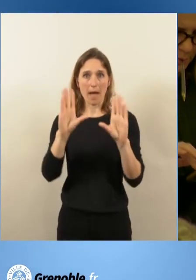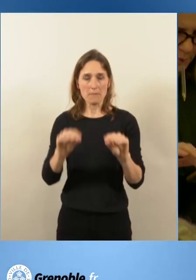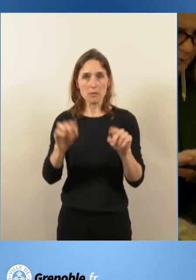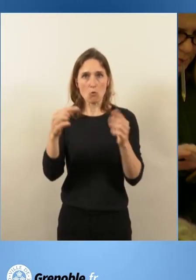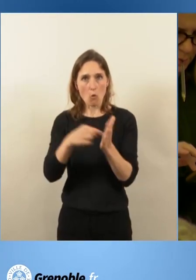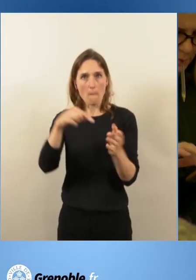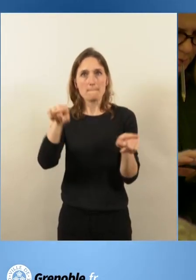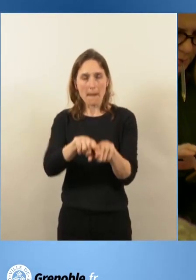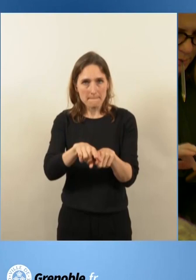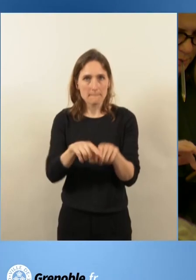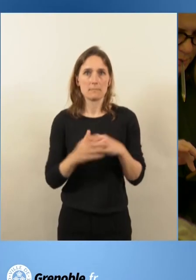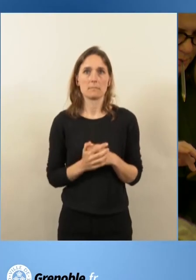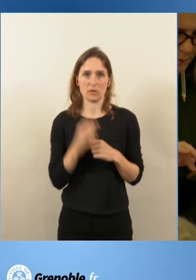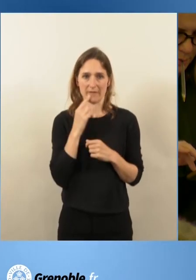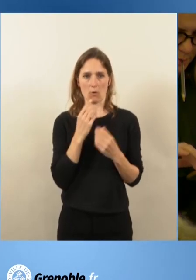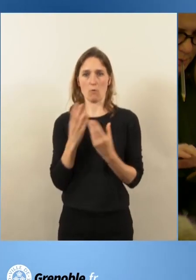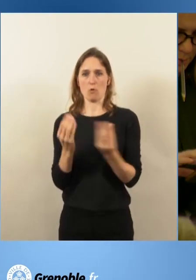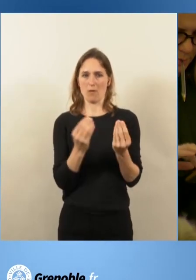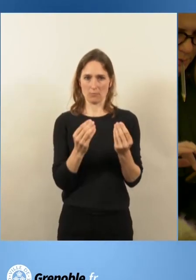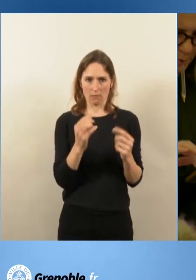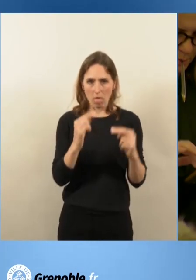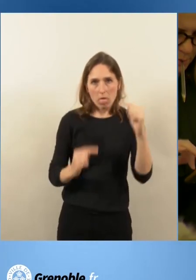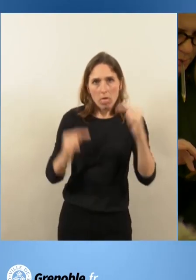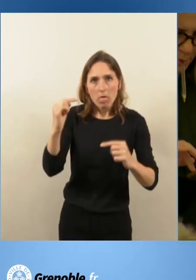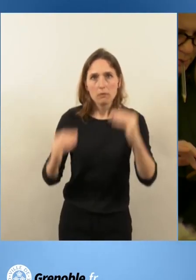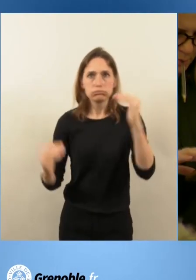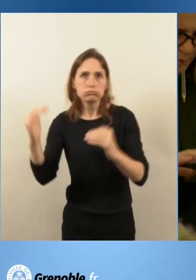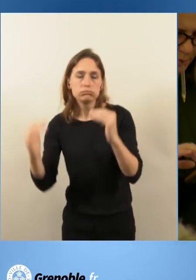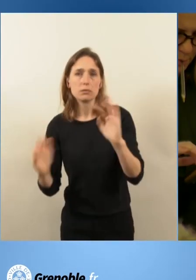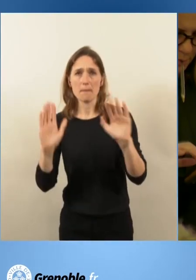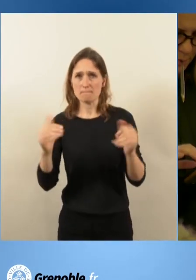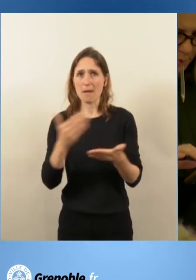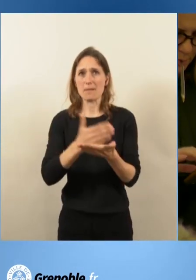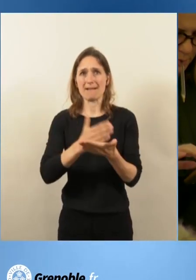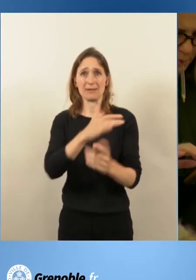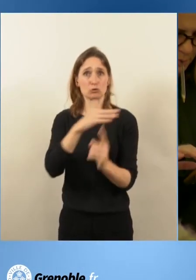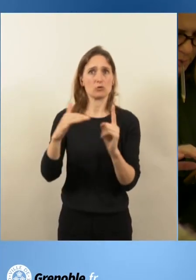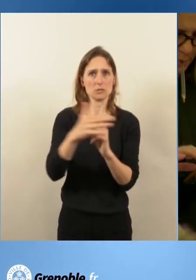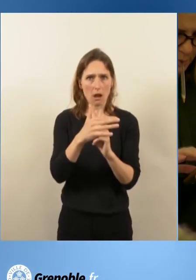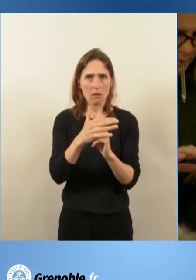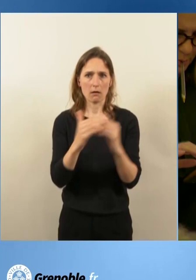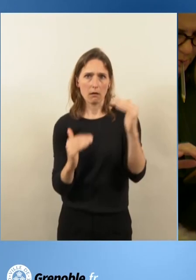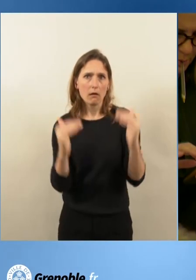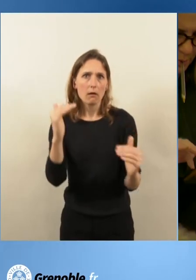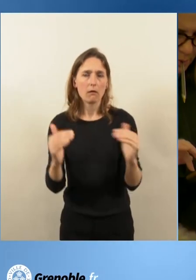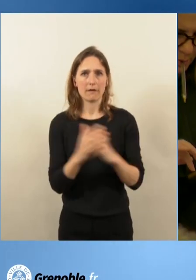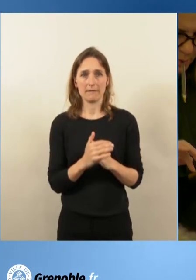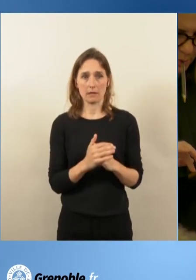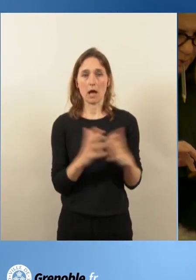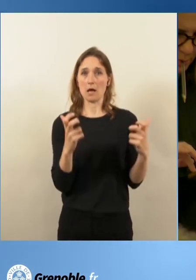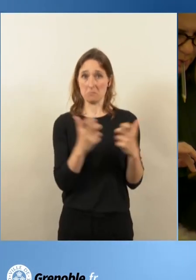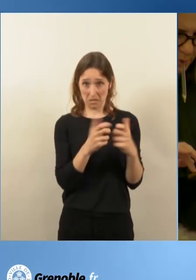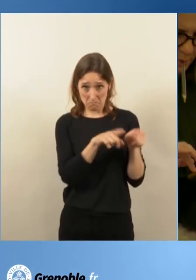des différences entre les habitants d'un même territoire à même niveau CSP dans la prise en charge financière de l'offre